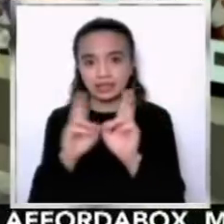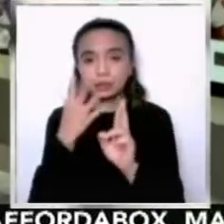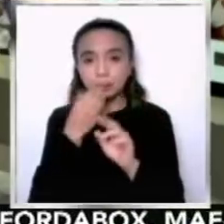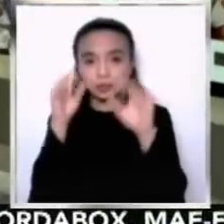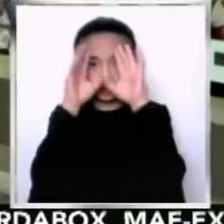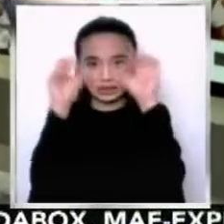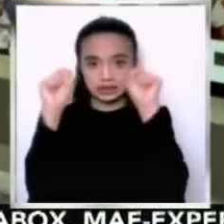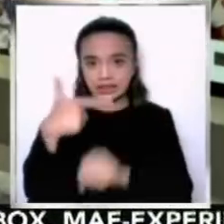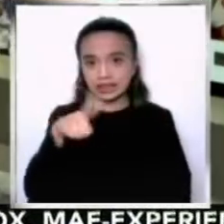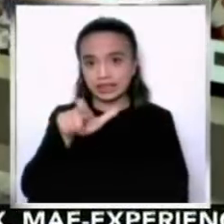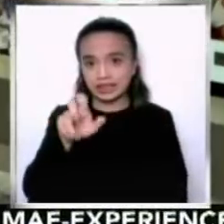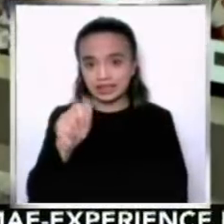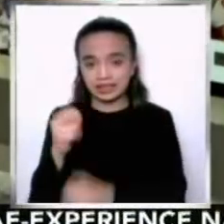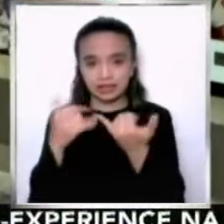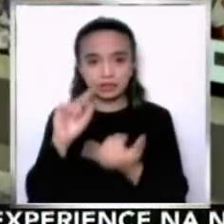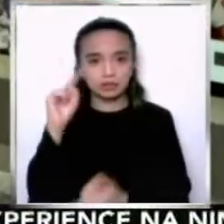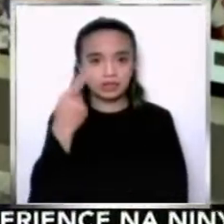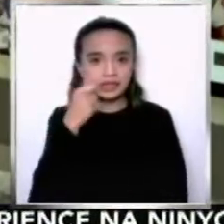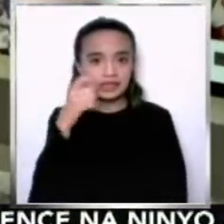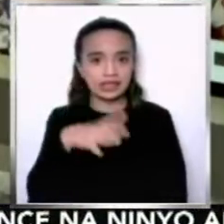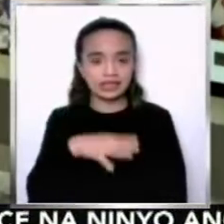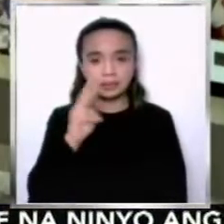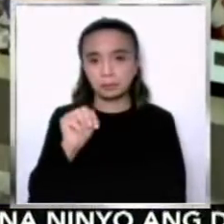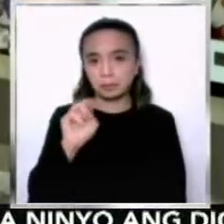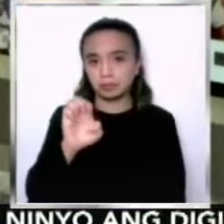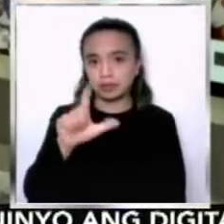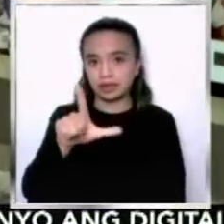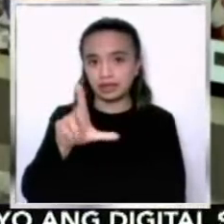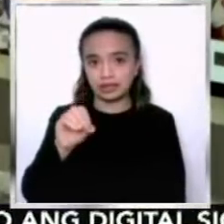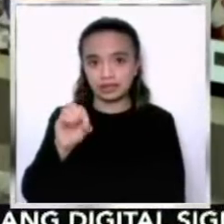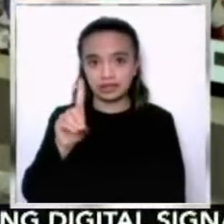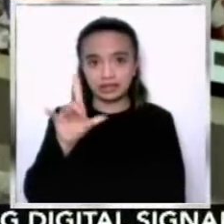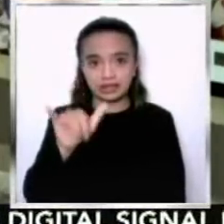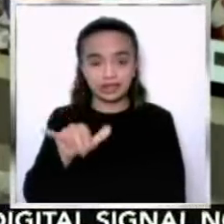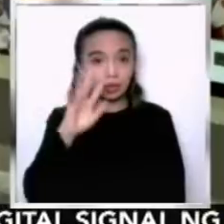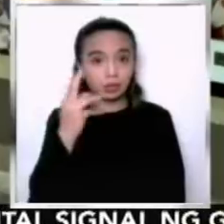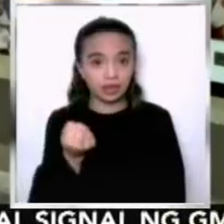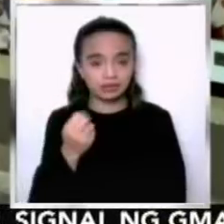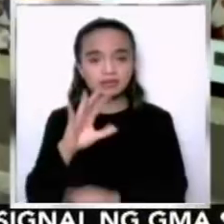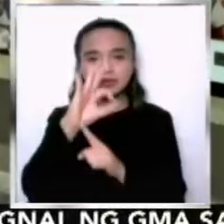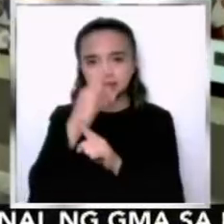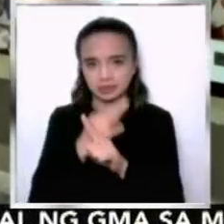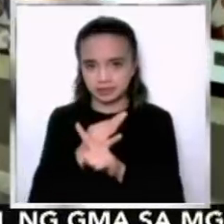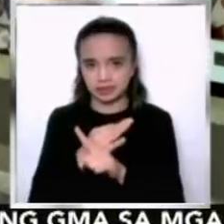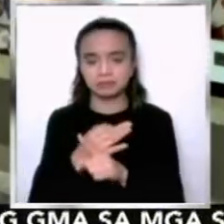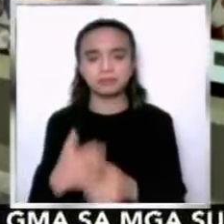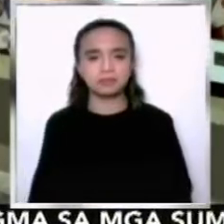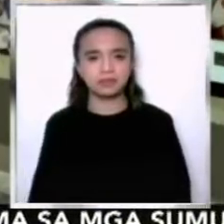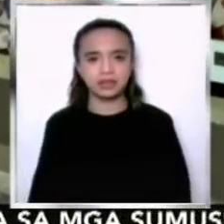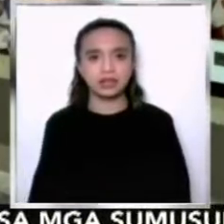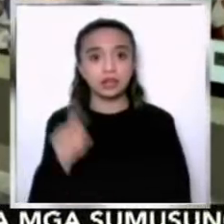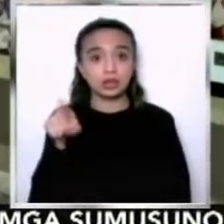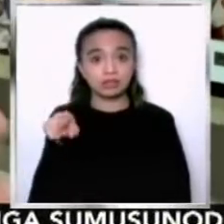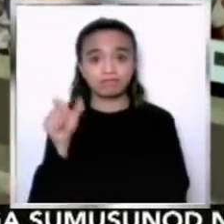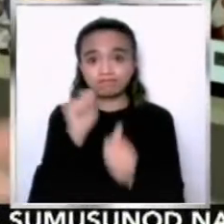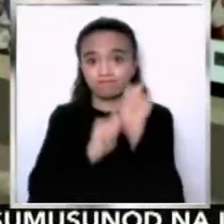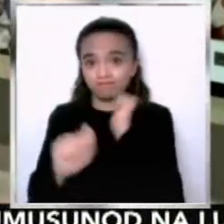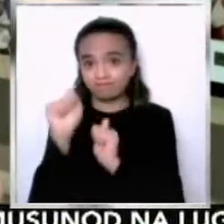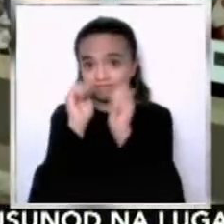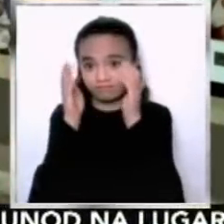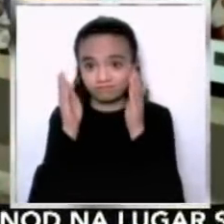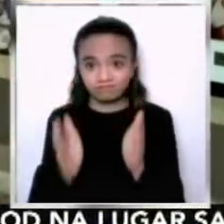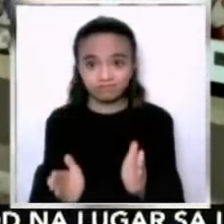Lady Melody, gabi-gabi simula sa araw ng mga puso. Pag-amin ng mga bidang sina Sunny Lopez at Gabby Concepcion, wala